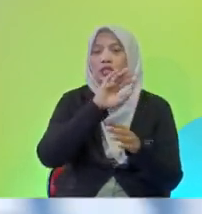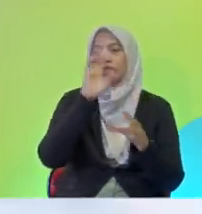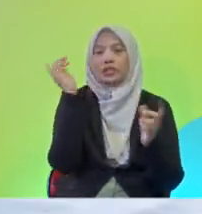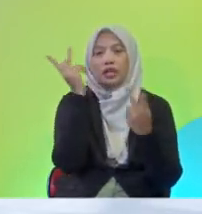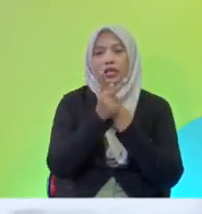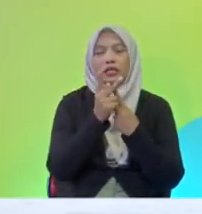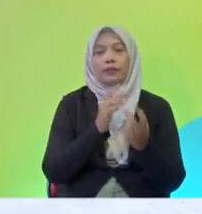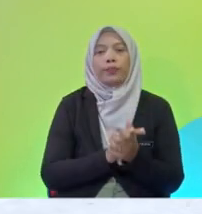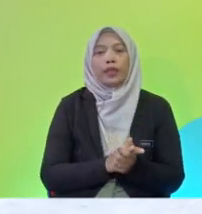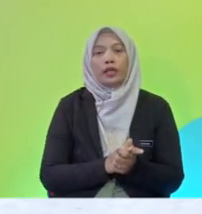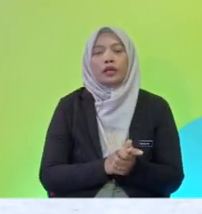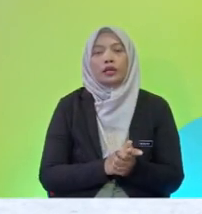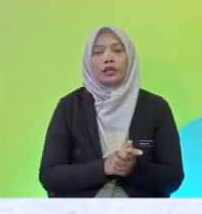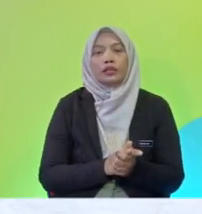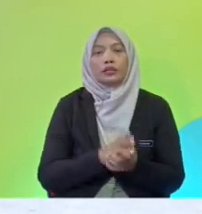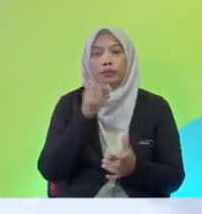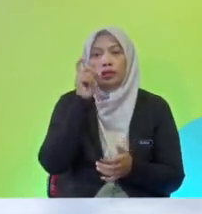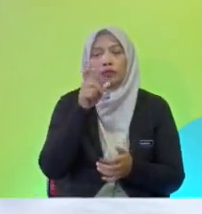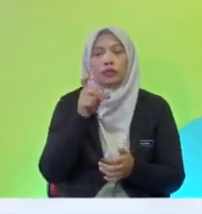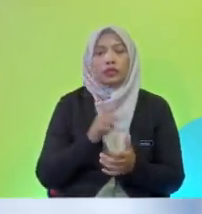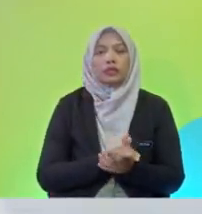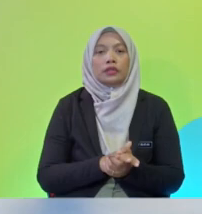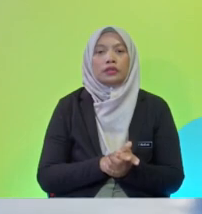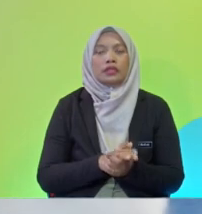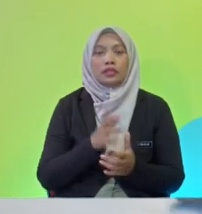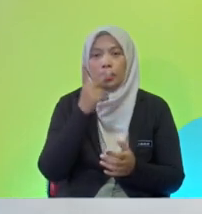bagus. Okey, Raimi? Sepatutnya kita